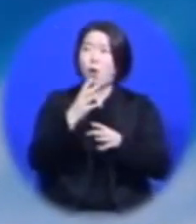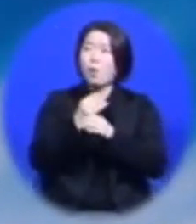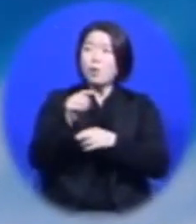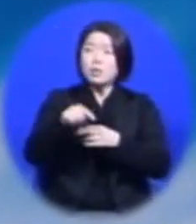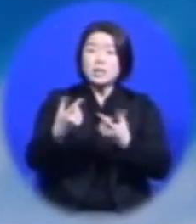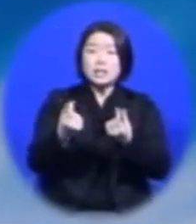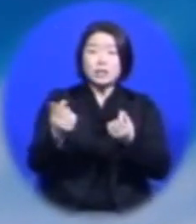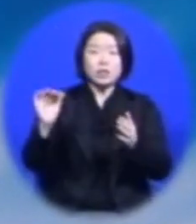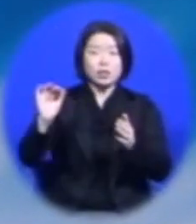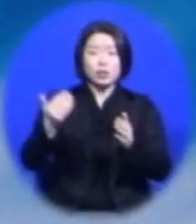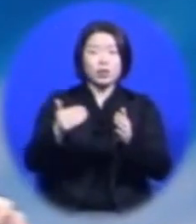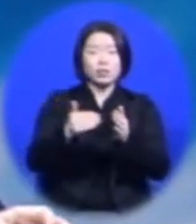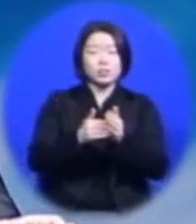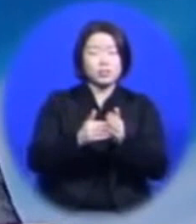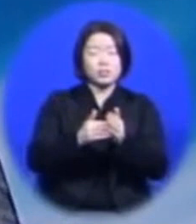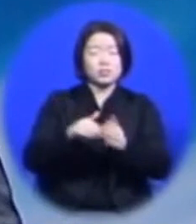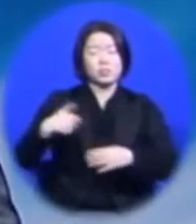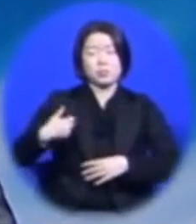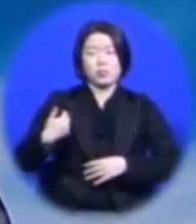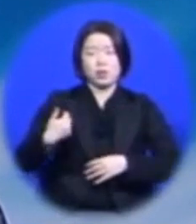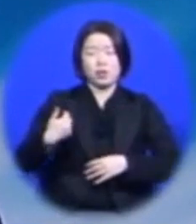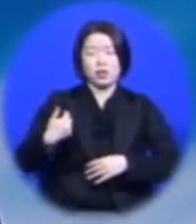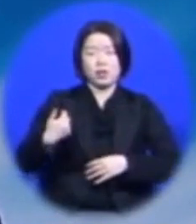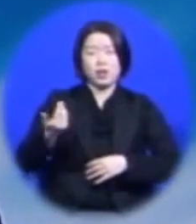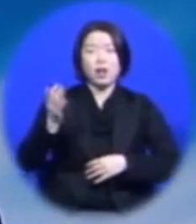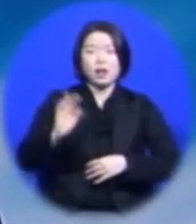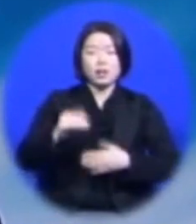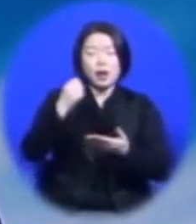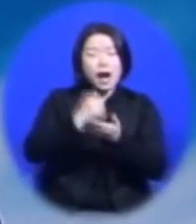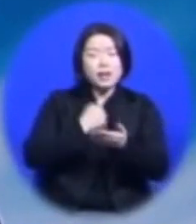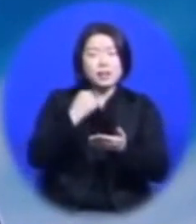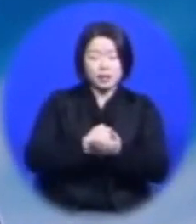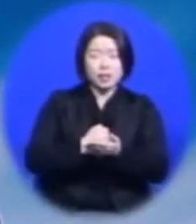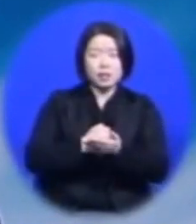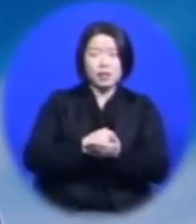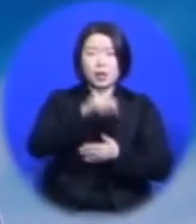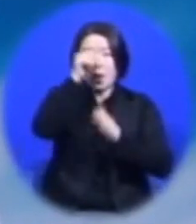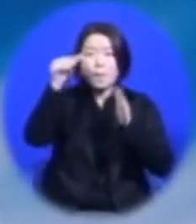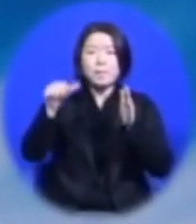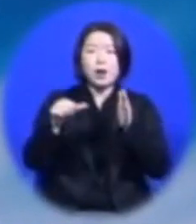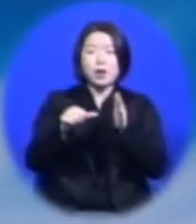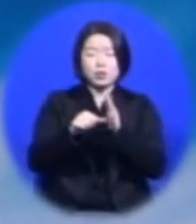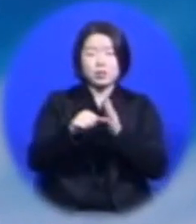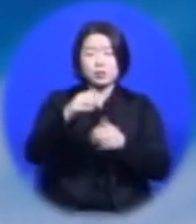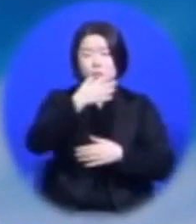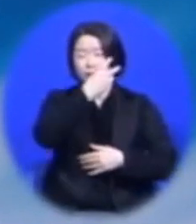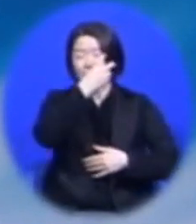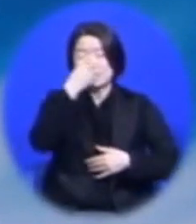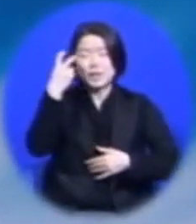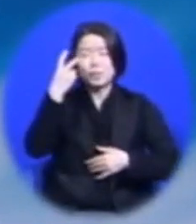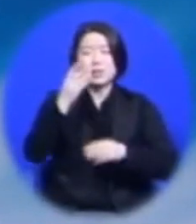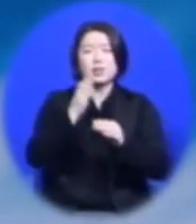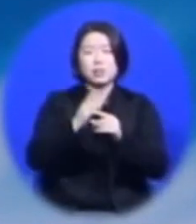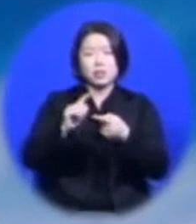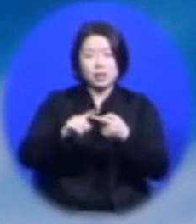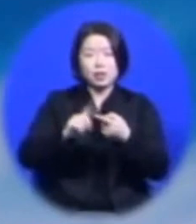모르겠어요. 그러면 안타깝게도 평생을 잠든 상태에서 살아오신